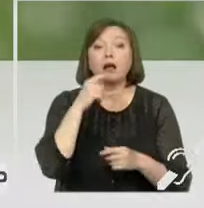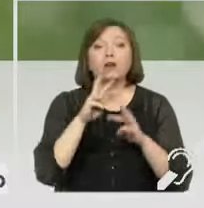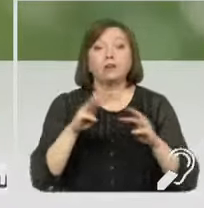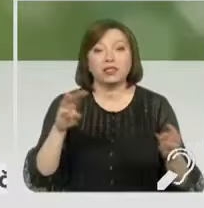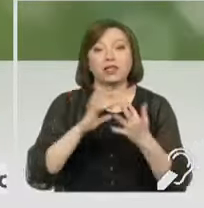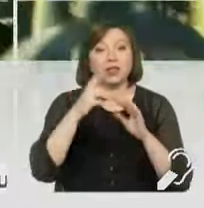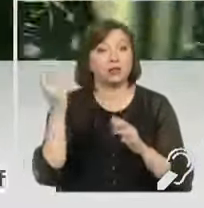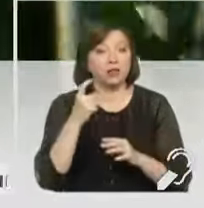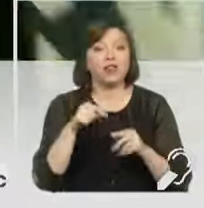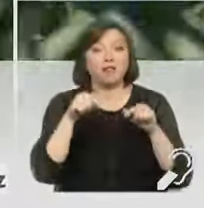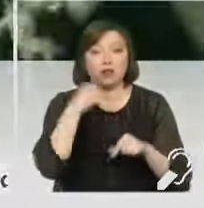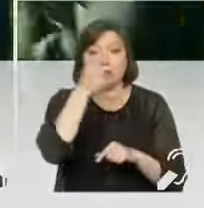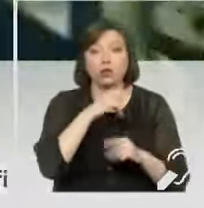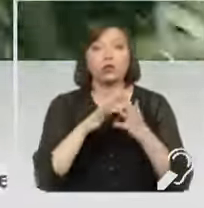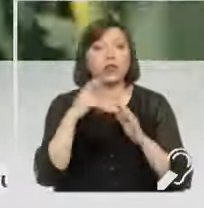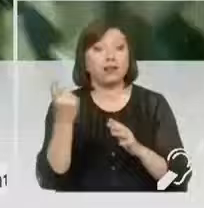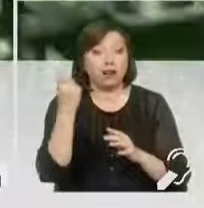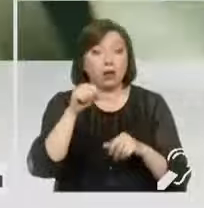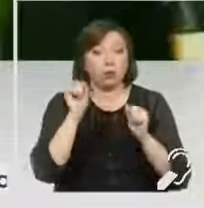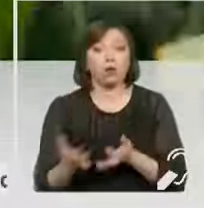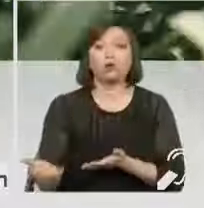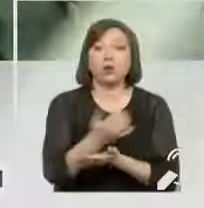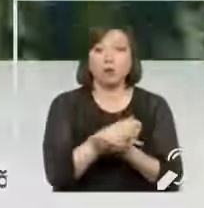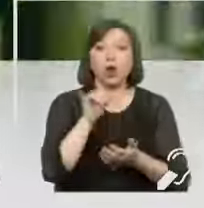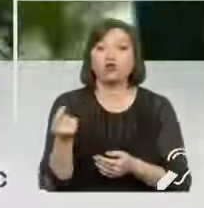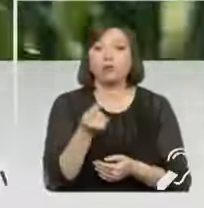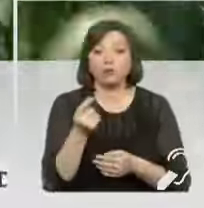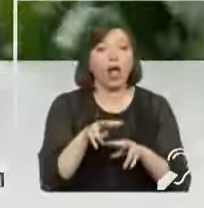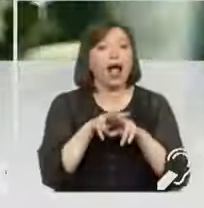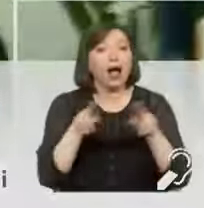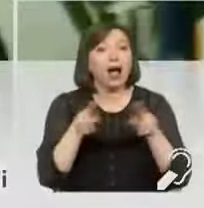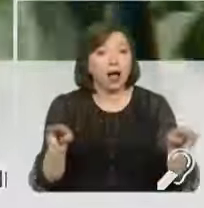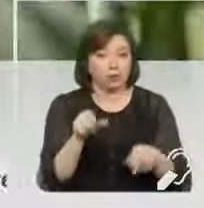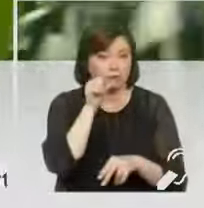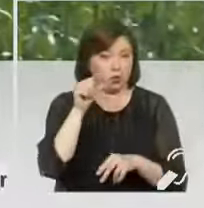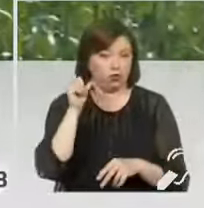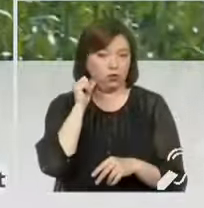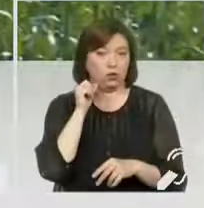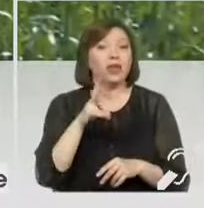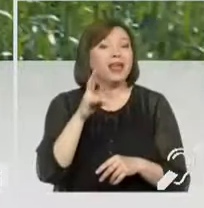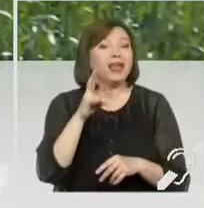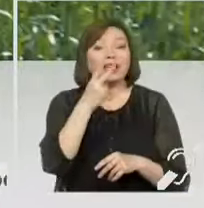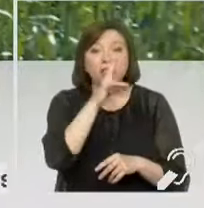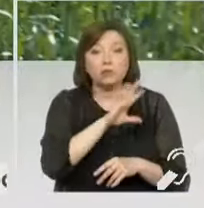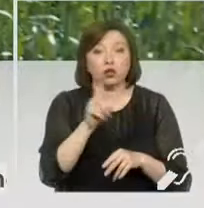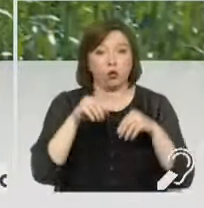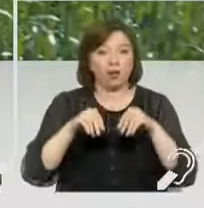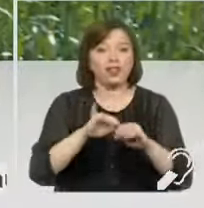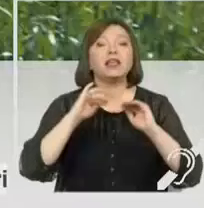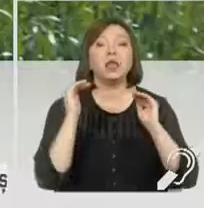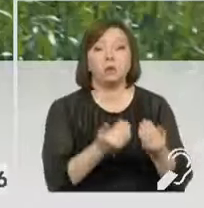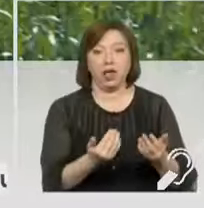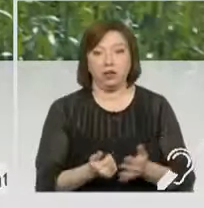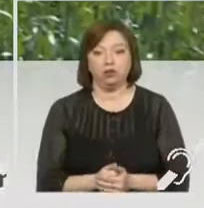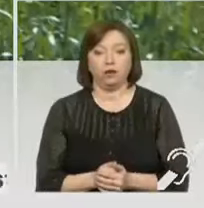Ministerului Agriculturii, în acest an, fermierii ar putea strânge o cantitate de grâu similară celei de anul trecut, chiar dacă au semănat o suprafață